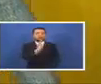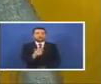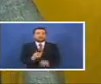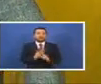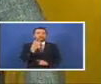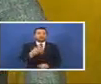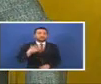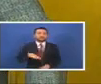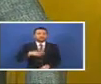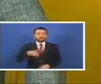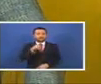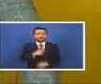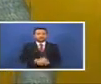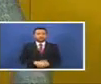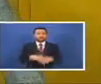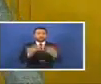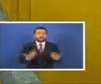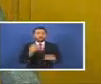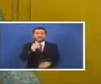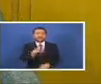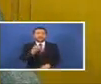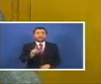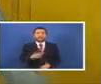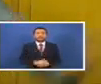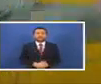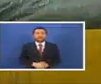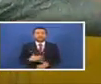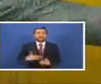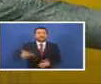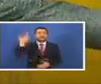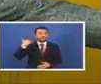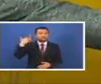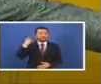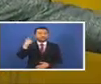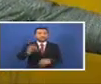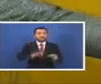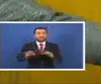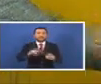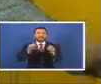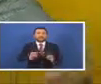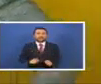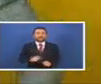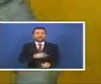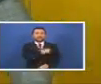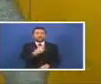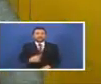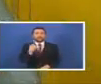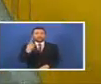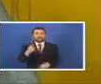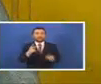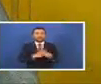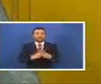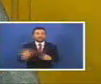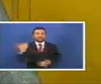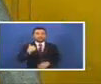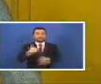dokunulmazlığımın kaldırılmasını isteyeceksiniz. Yani ne lazımdı? Geçmişe dönük bir düzenleme yapıldı. Normalde bir polis